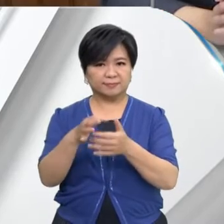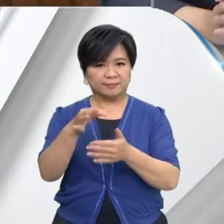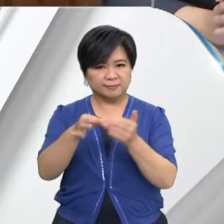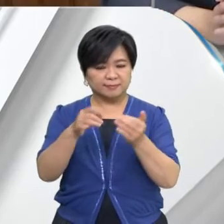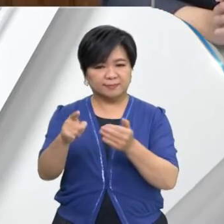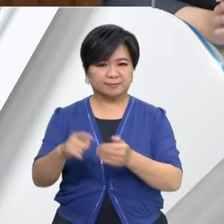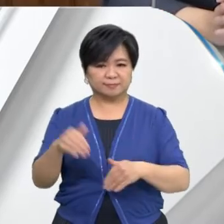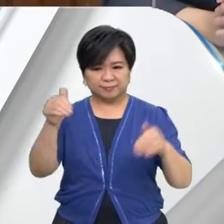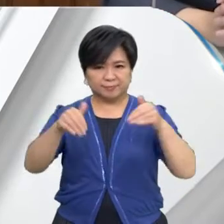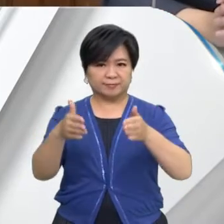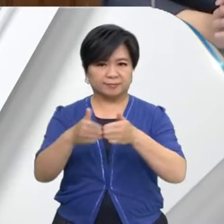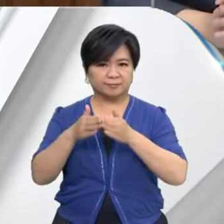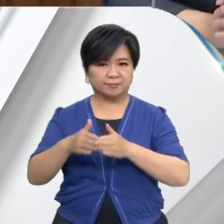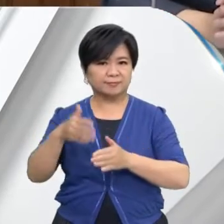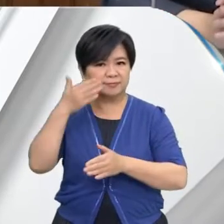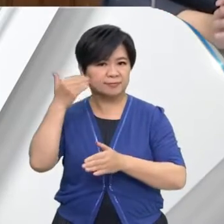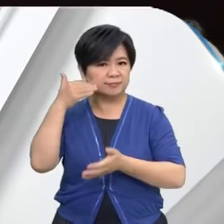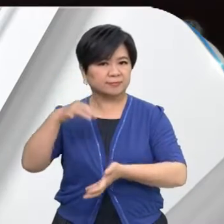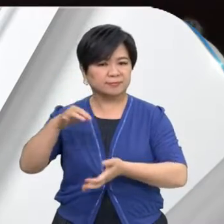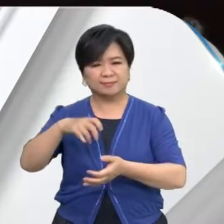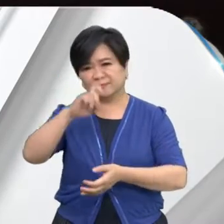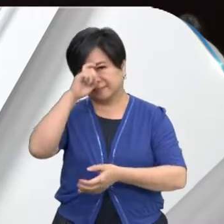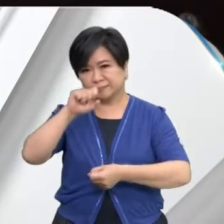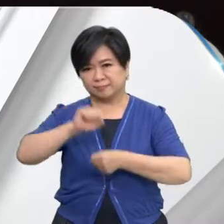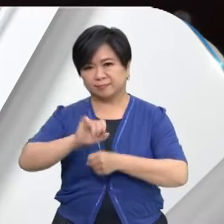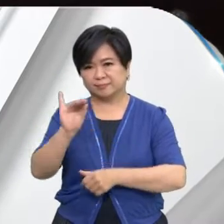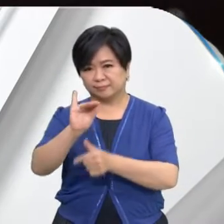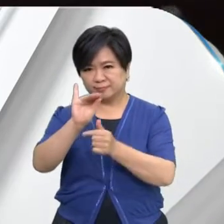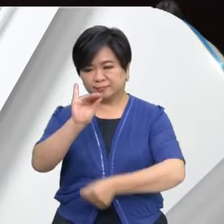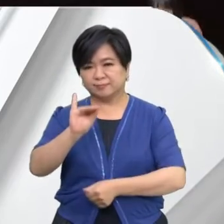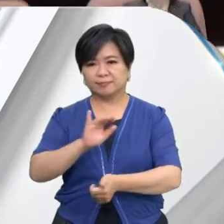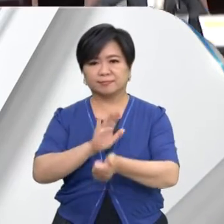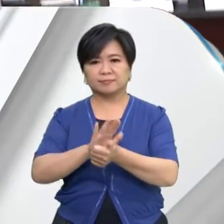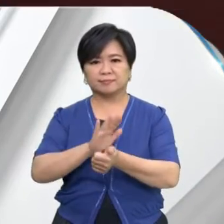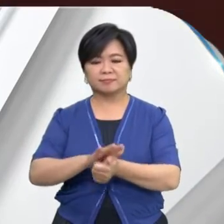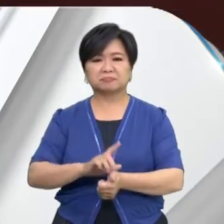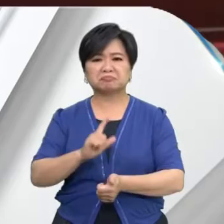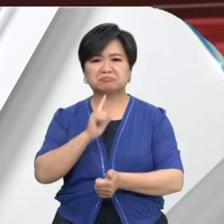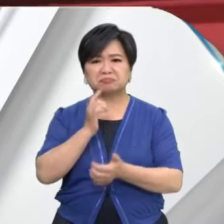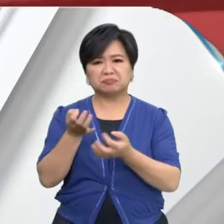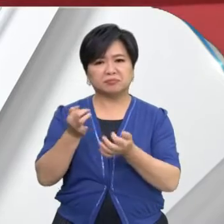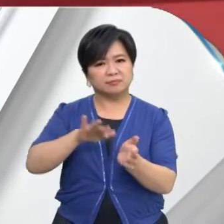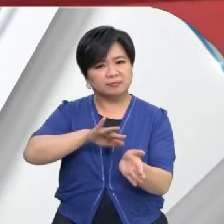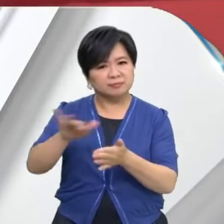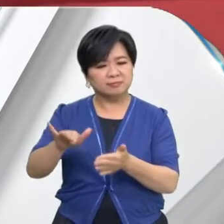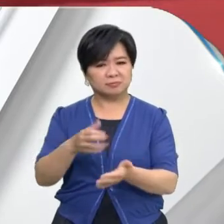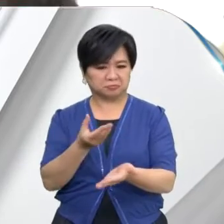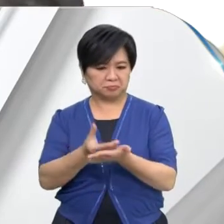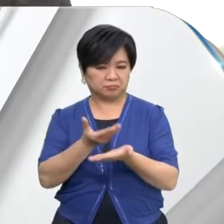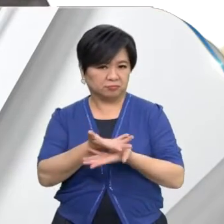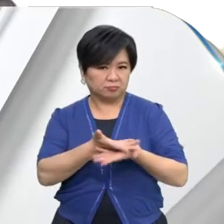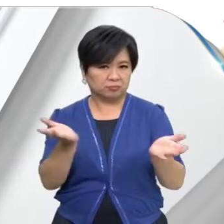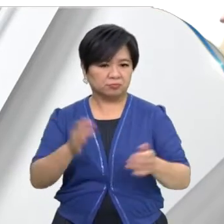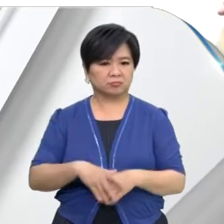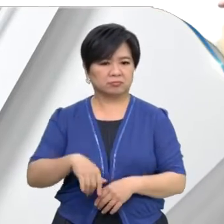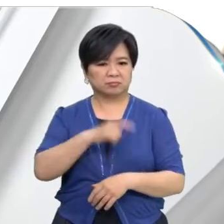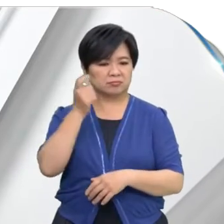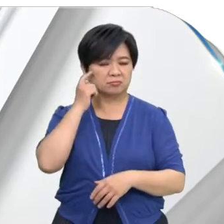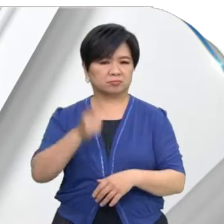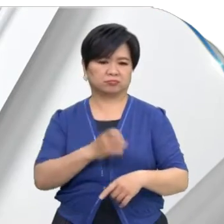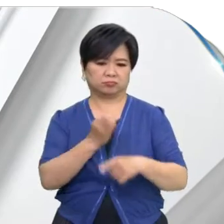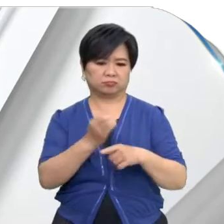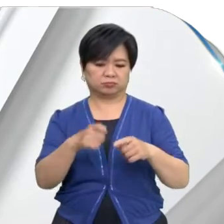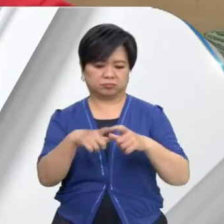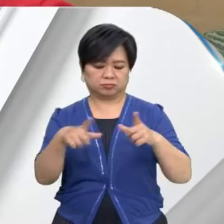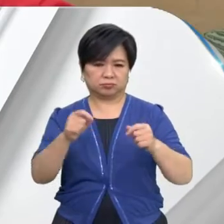表决提案，国民党肯定主张做得便利2000亿元来派付发现金。不过，民进党立委迟到行政院推出的库房钱后，做得